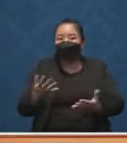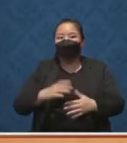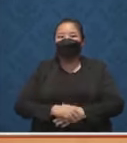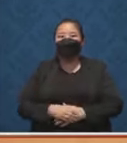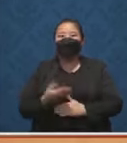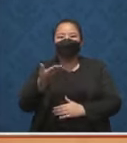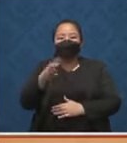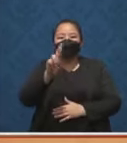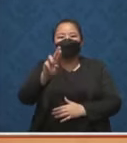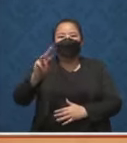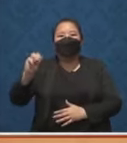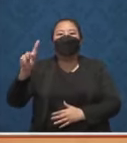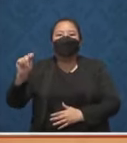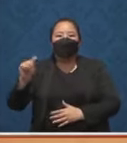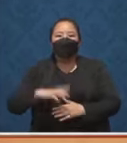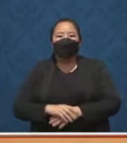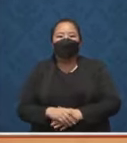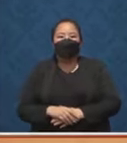รีครับ